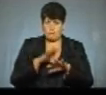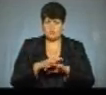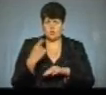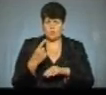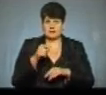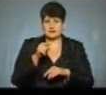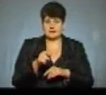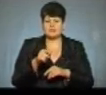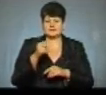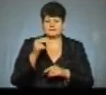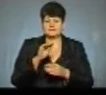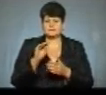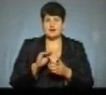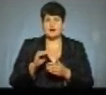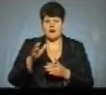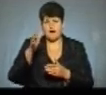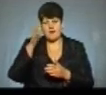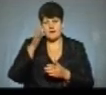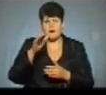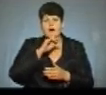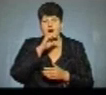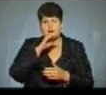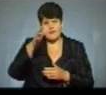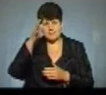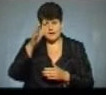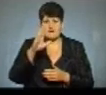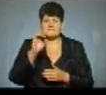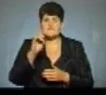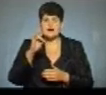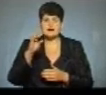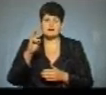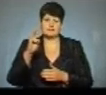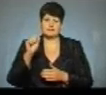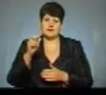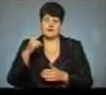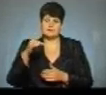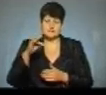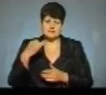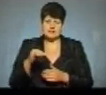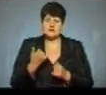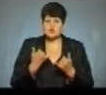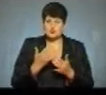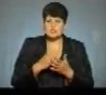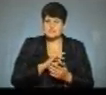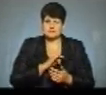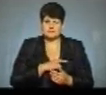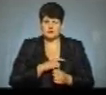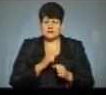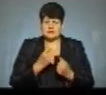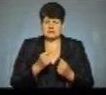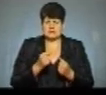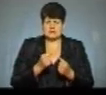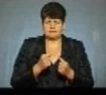На ній зображений академік Вернадський. Вона має 26 рівнів захисту і на сьогодні є найбільш захищеною в